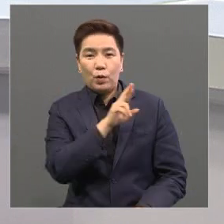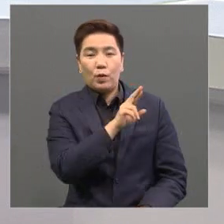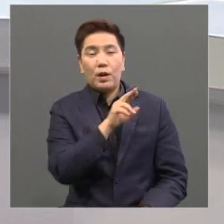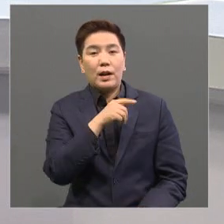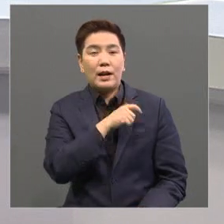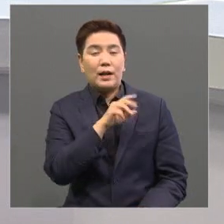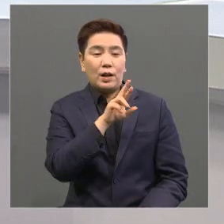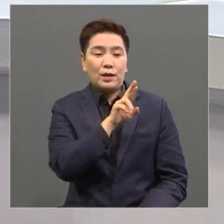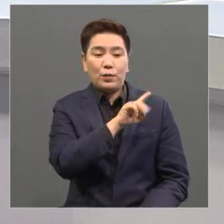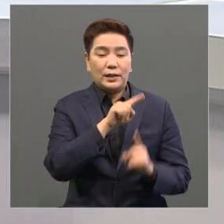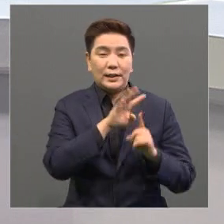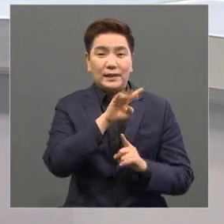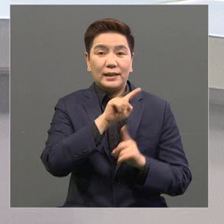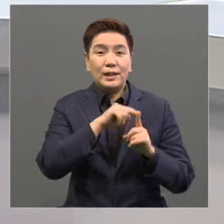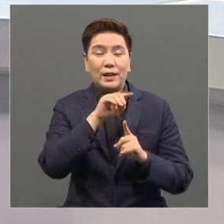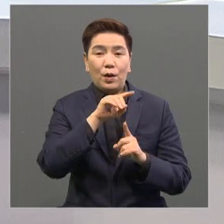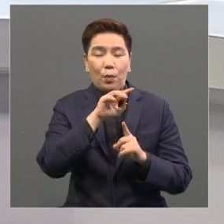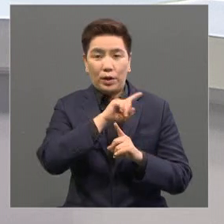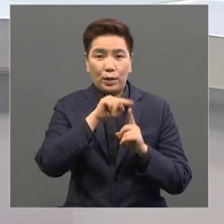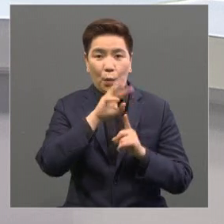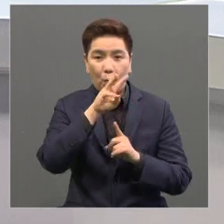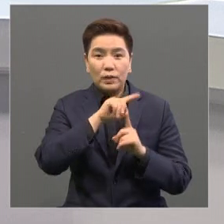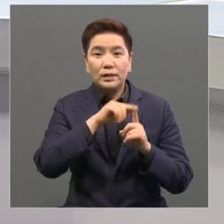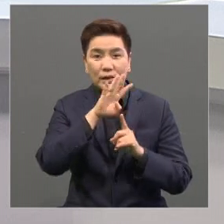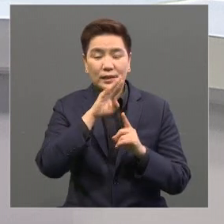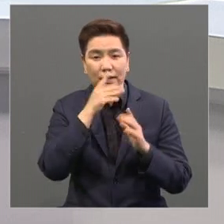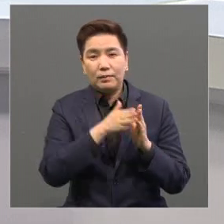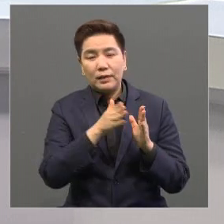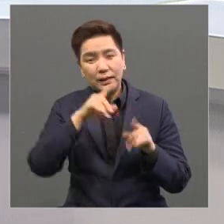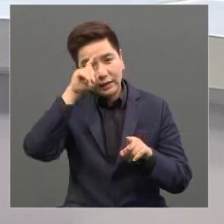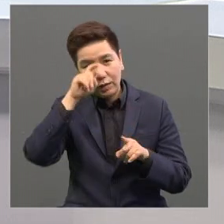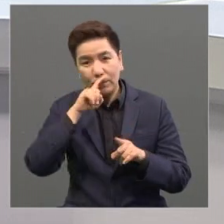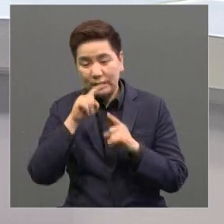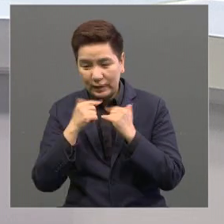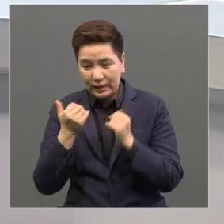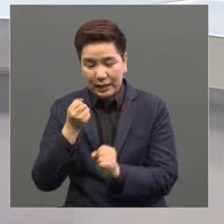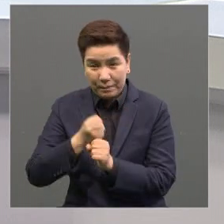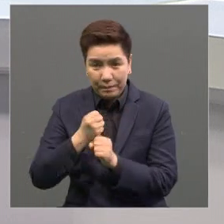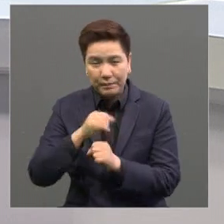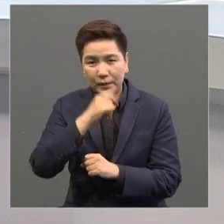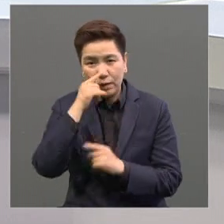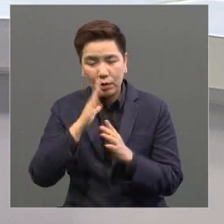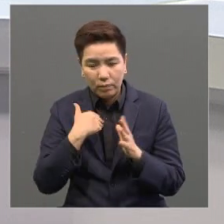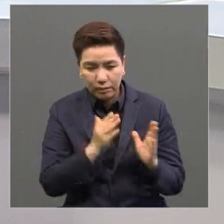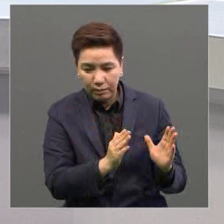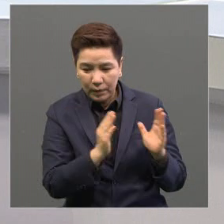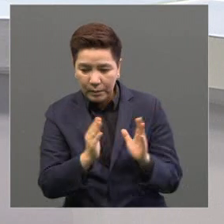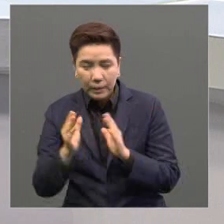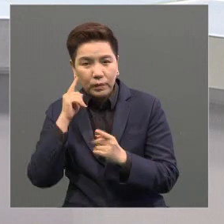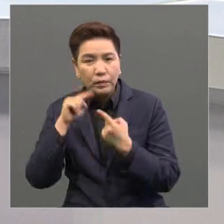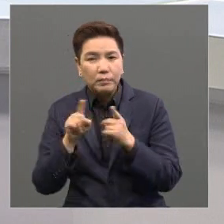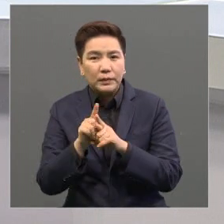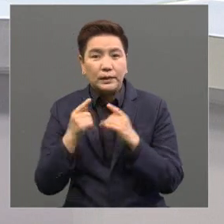บางคนก็เอ๊ะหยุดหลายวันแล้วก็ทยอยกลับมาตั้งแต่วันเสาร์วันอาทิตย์ส่วนการทำงานหลายคนอาจจะขยับเหลื่อมๆหน่อยทำให้